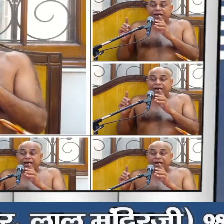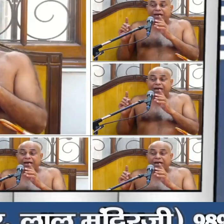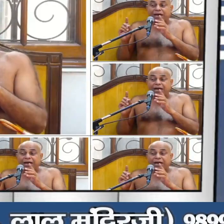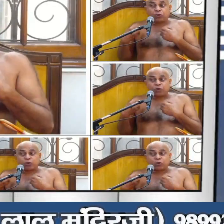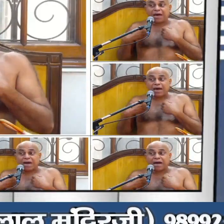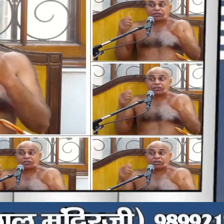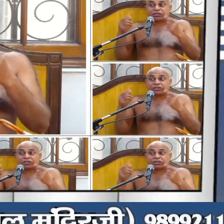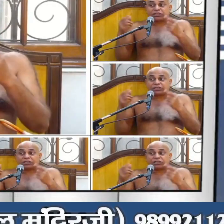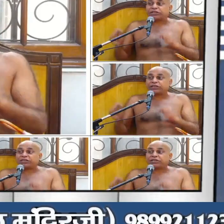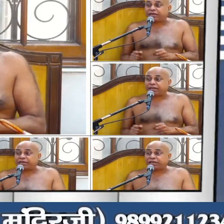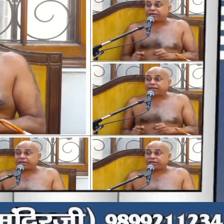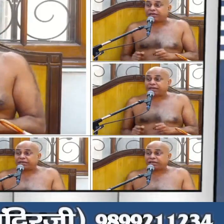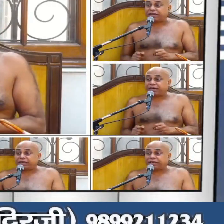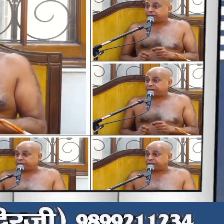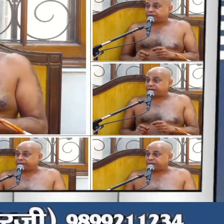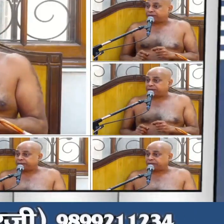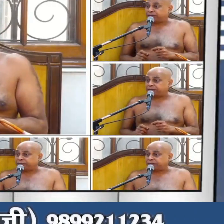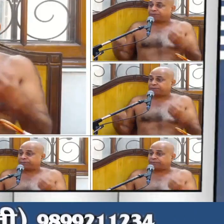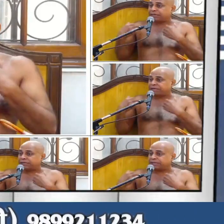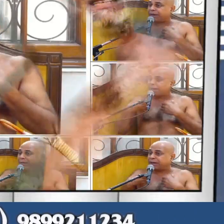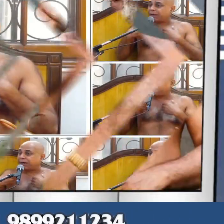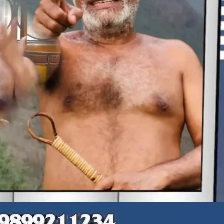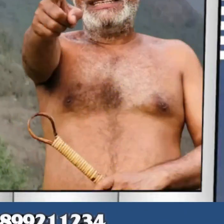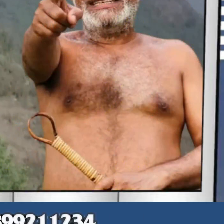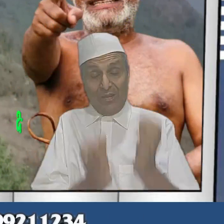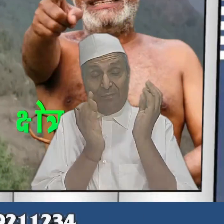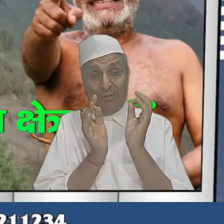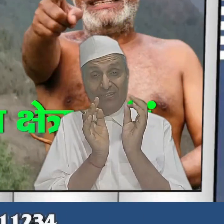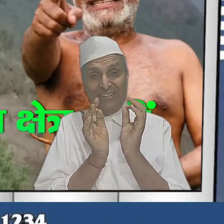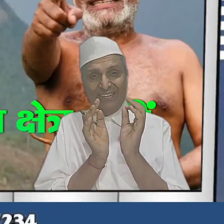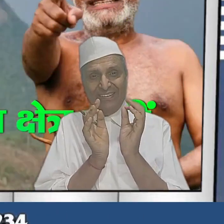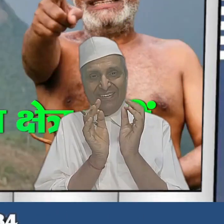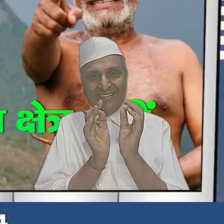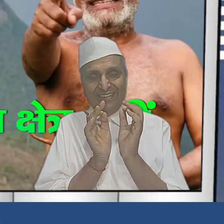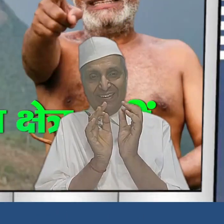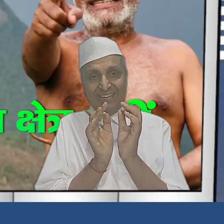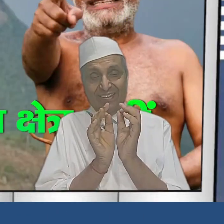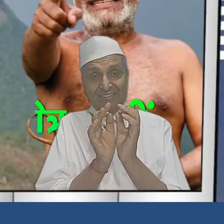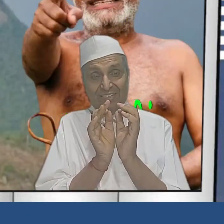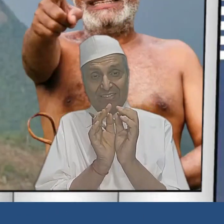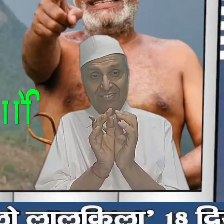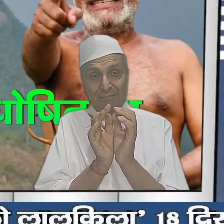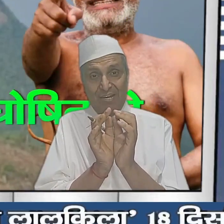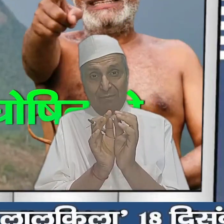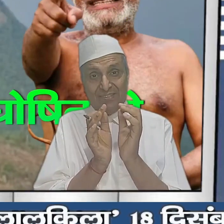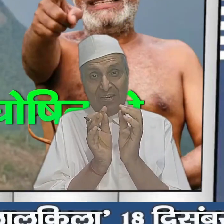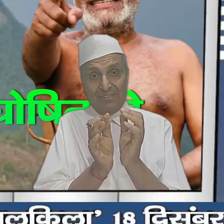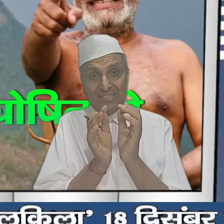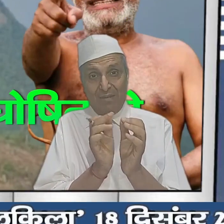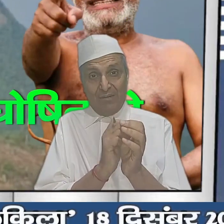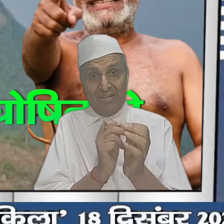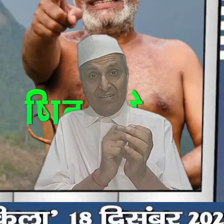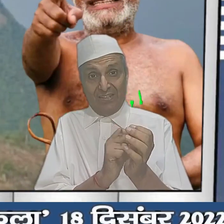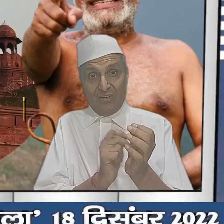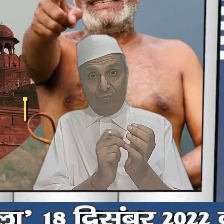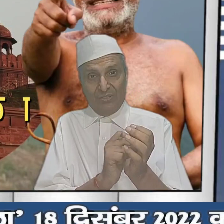मुझे अपना स्वार्थ सिद्ध नहीं करना है वहां पर, मुझे अपनी नाम नहीं चाहिए। सुना आपने गुरुवर से, शिखर जी के बारे में जरा भी